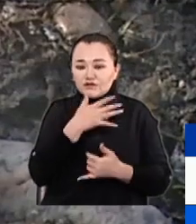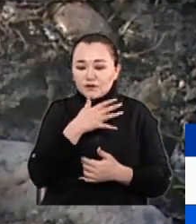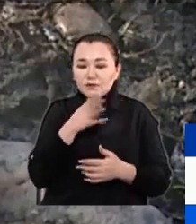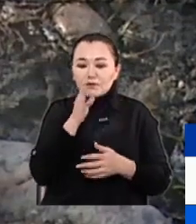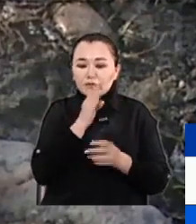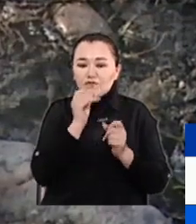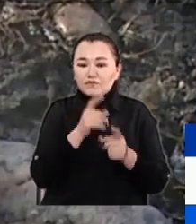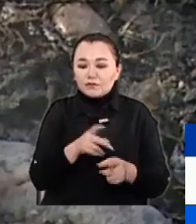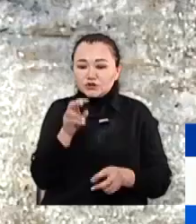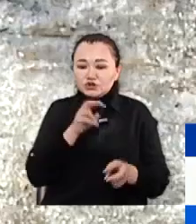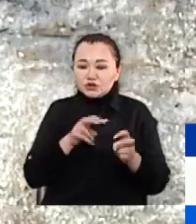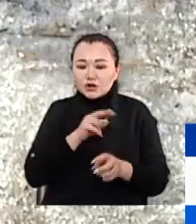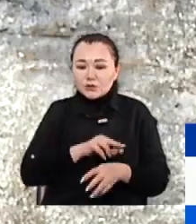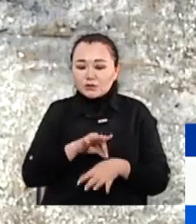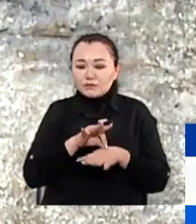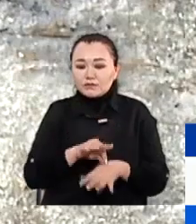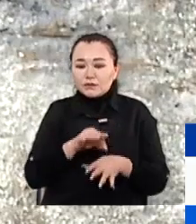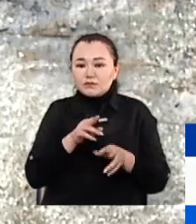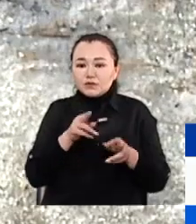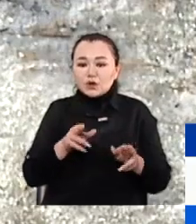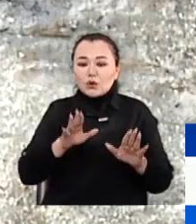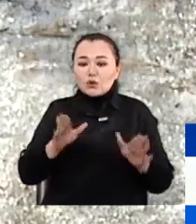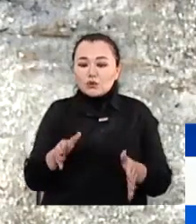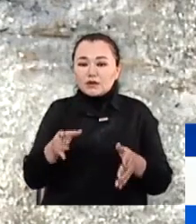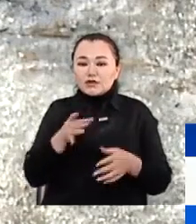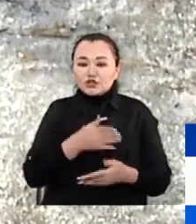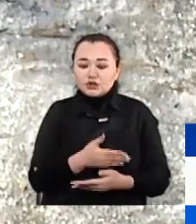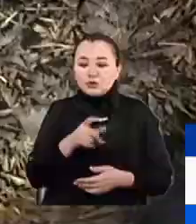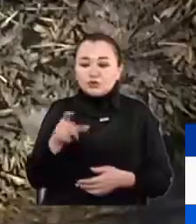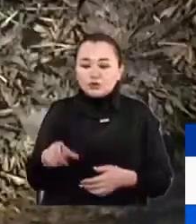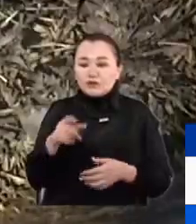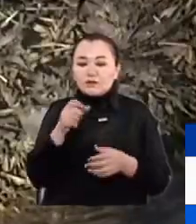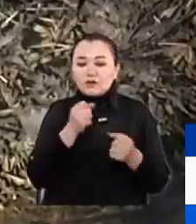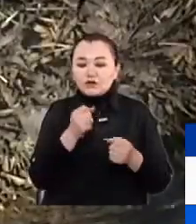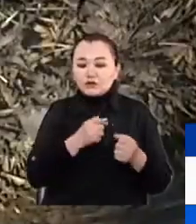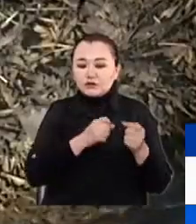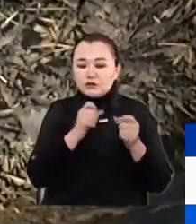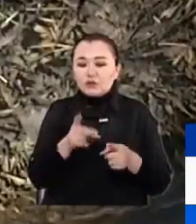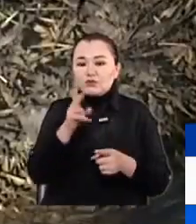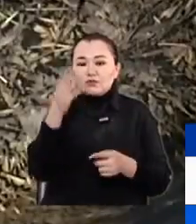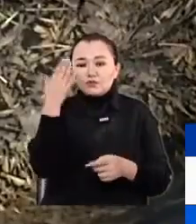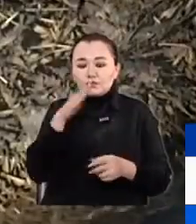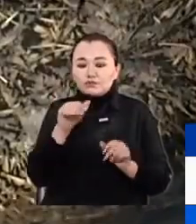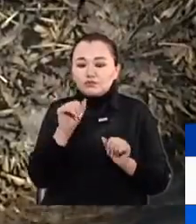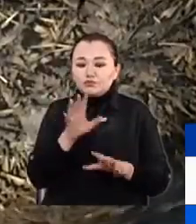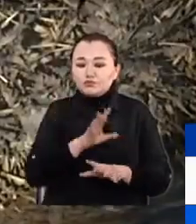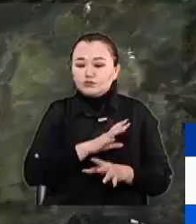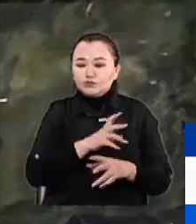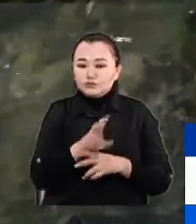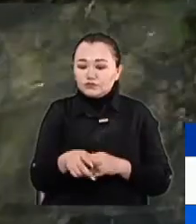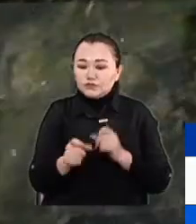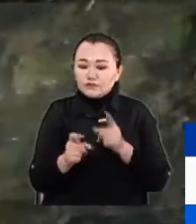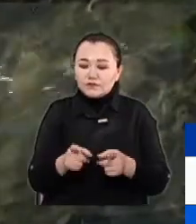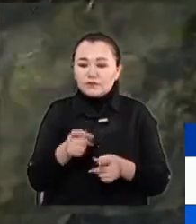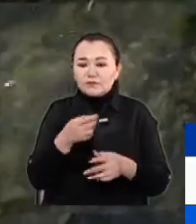ананы іздестіру жұмыстары жүргізілуде. Қылмыс болған аумақтағы тұрғындар көлікпен сырттан әкеліп, бәз біреулер тастап кетуі мүмкін дегенде